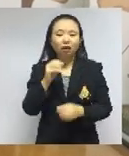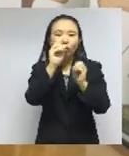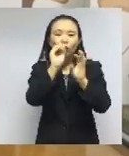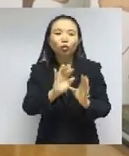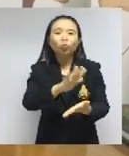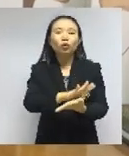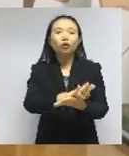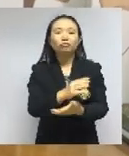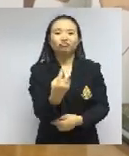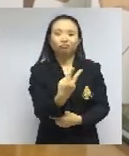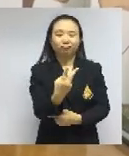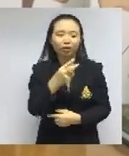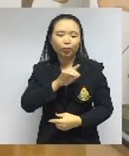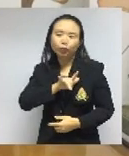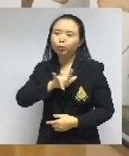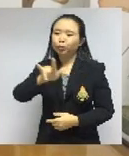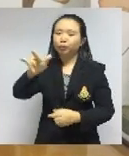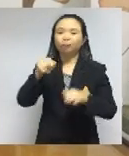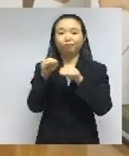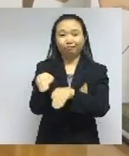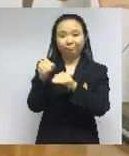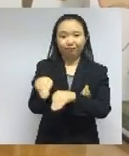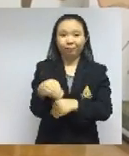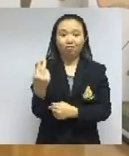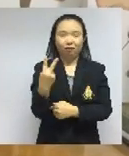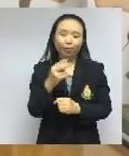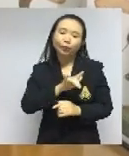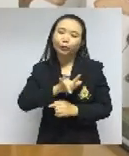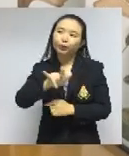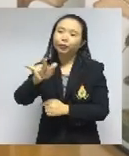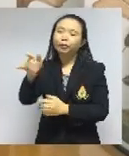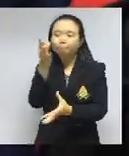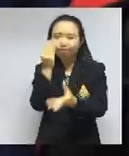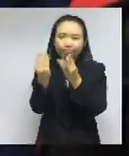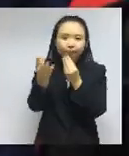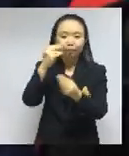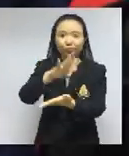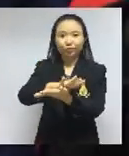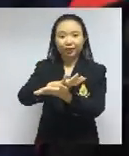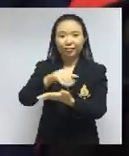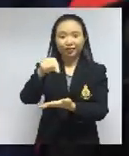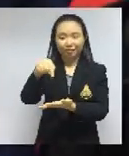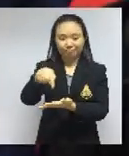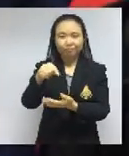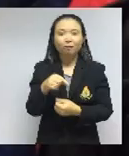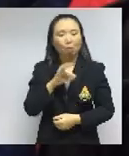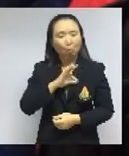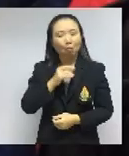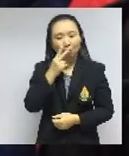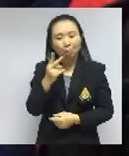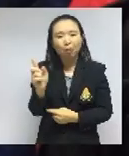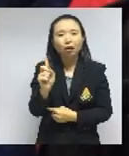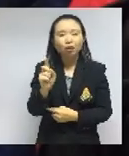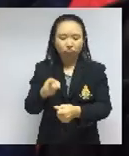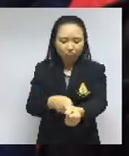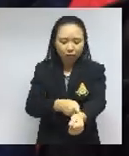มีโอกาสได้ไปดูงานที่ประเทศออสเตรเลียนะคะกับคุณครูพัชรีวันพงคุณนะคะที่โรงเรียนอีเทนเลนซึ่งเราได้ไป